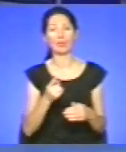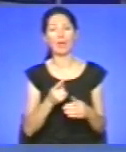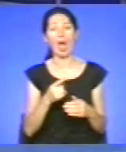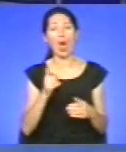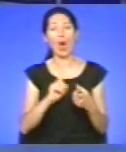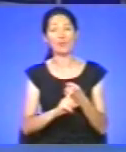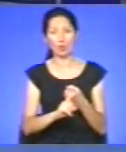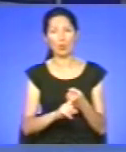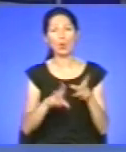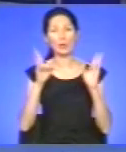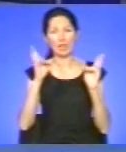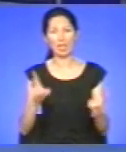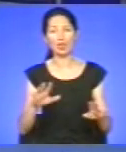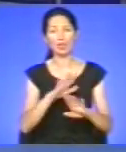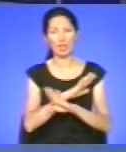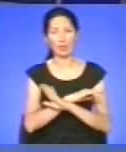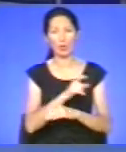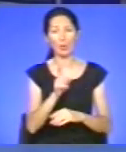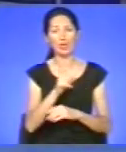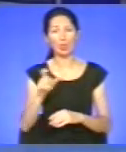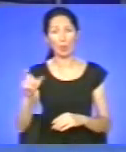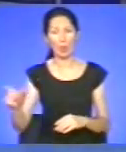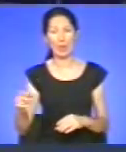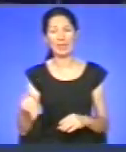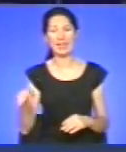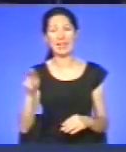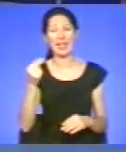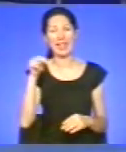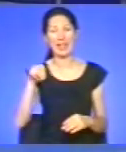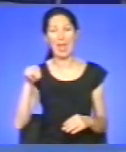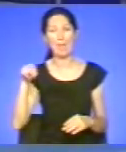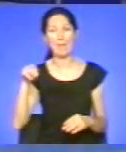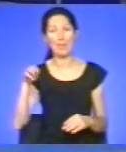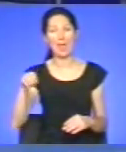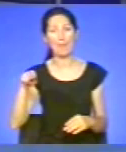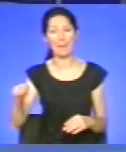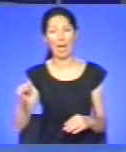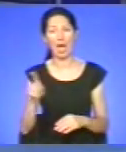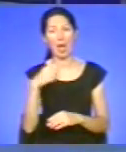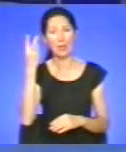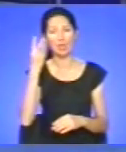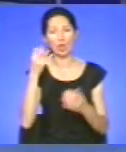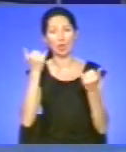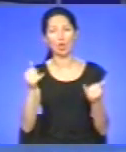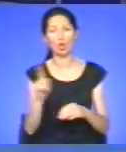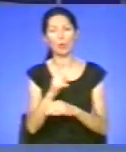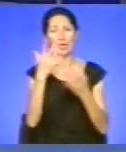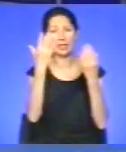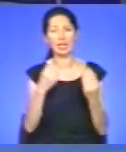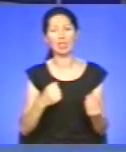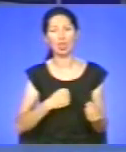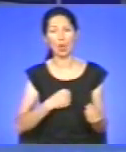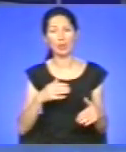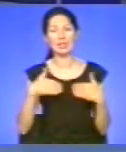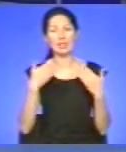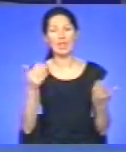У зв'язку з трагічною загибеллю тернополян в ДТП на Хмельниччині сьогодні у Тернополі День жалоби. З ініціативи голови обласної